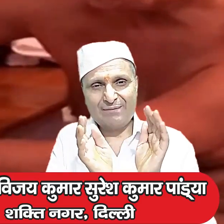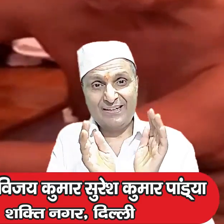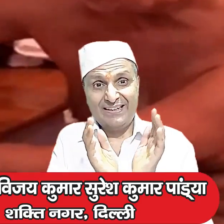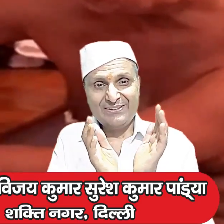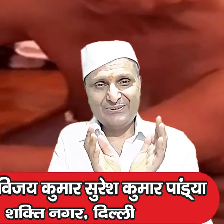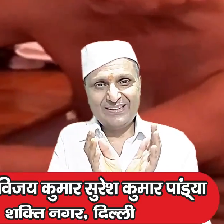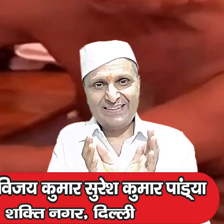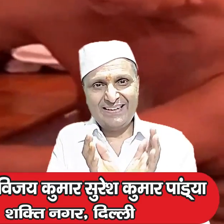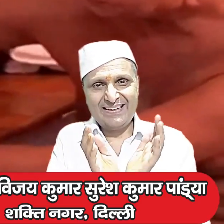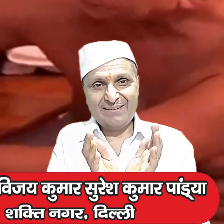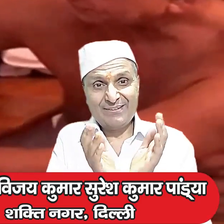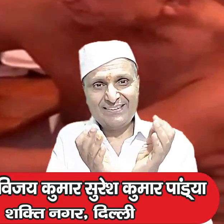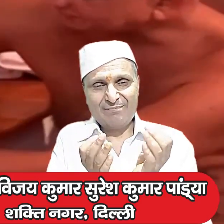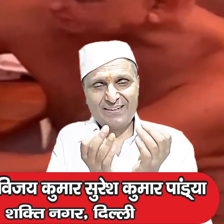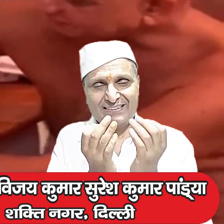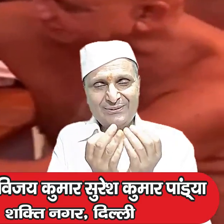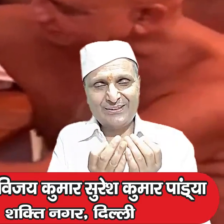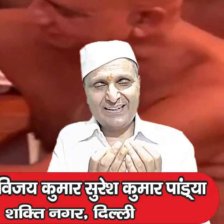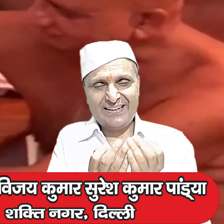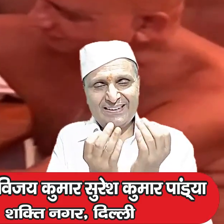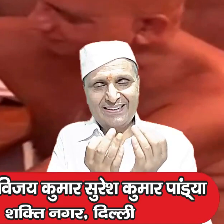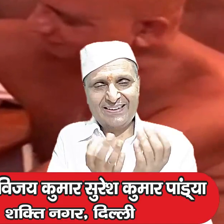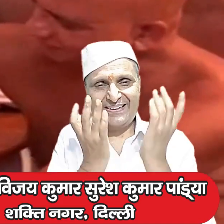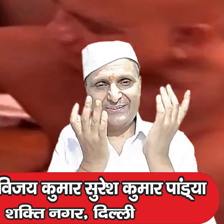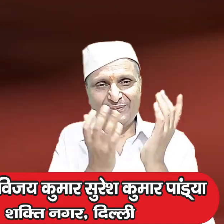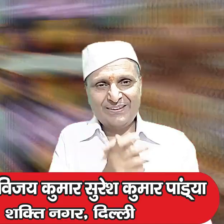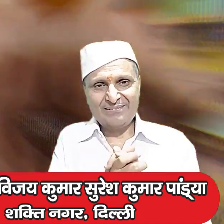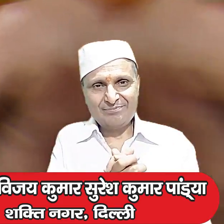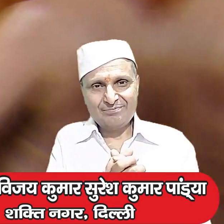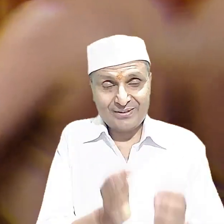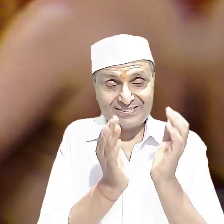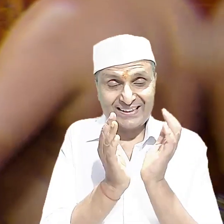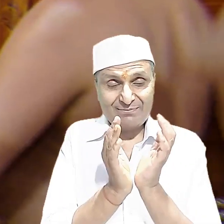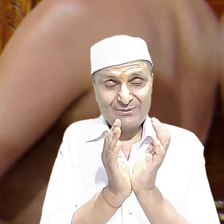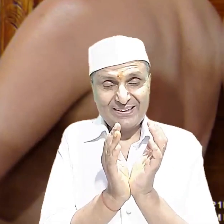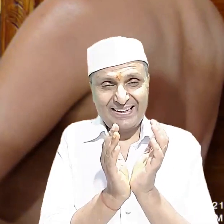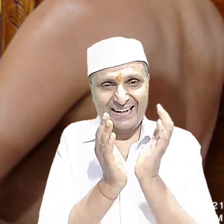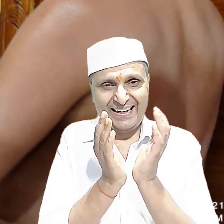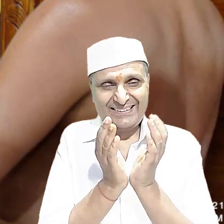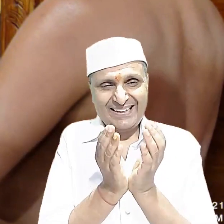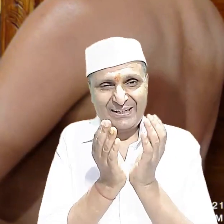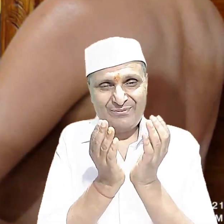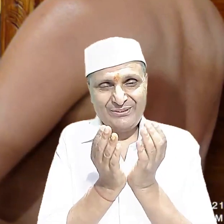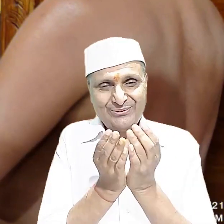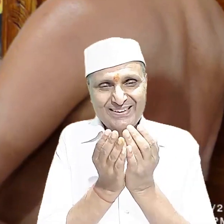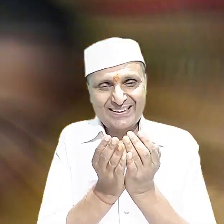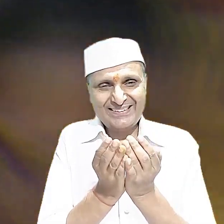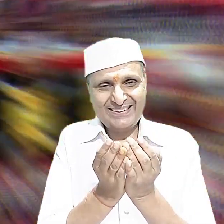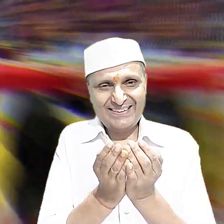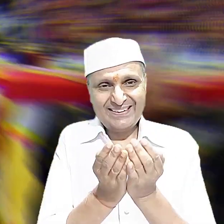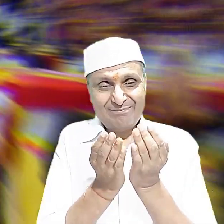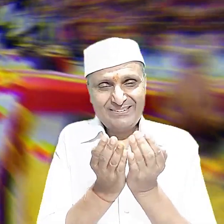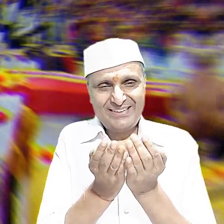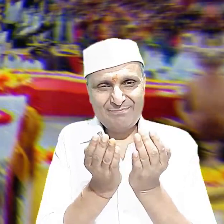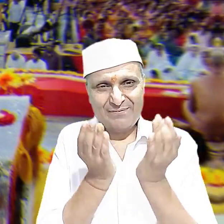बड़े कार्यक्रम रहे जो ये थे कार्यक्रम। यहां पर जो देखा गदगद हो उठा। और साथ में हुआ रहा आचार्य विशुद्ध सागर जी